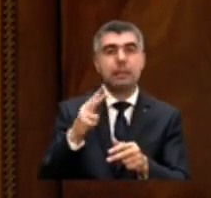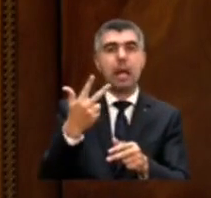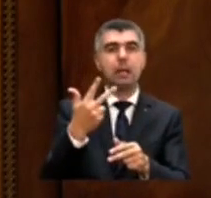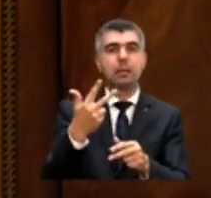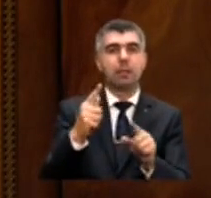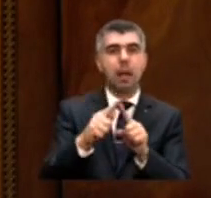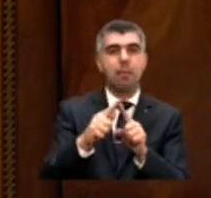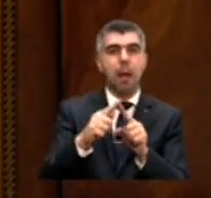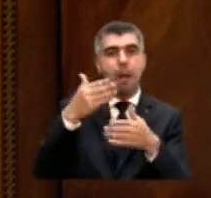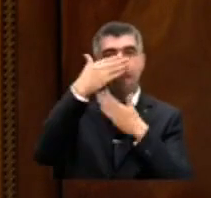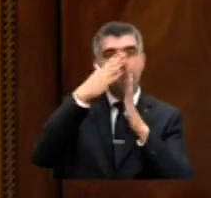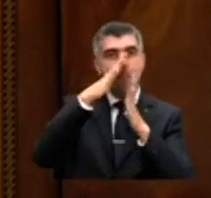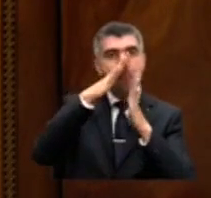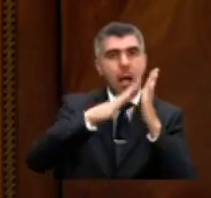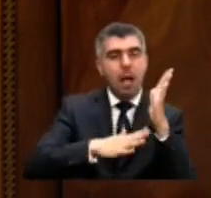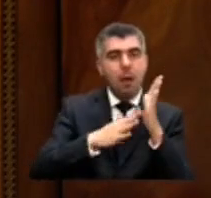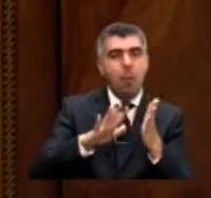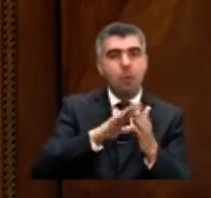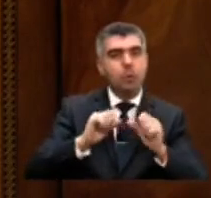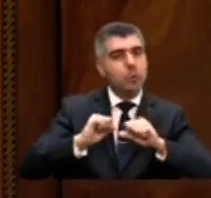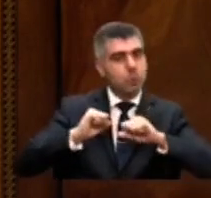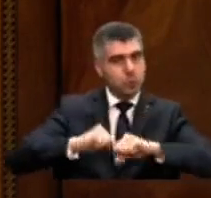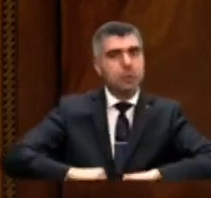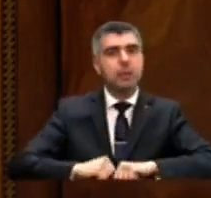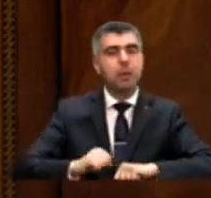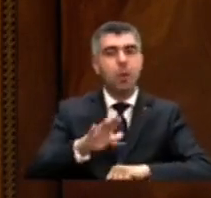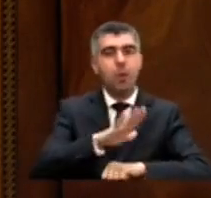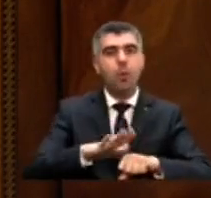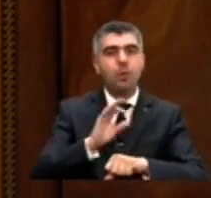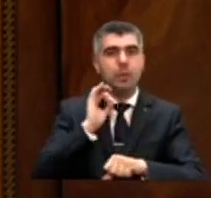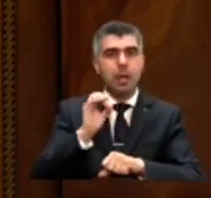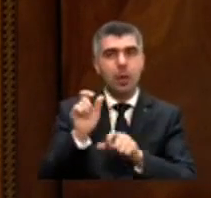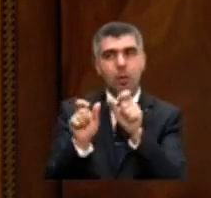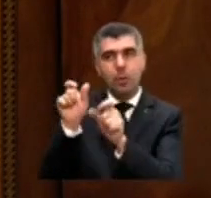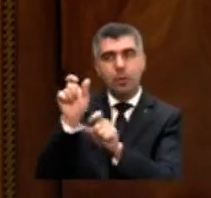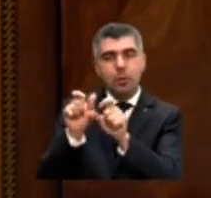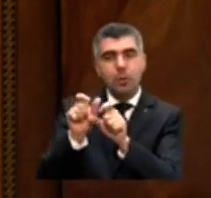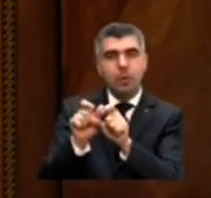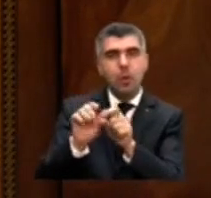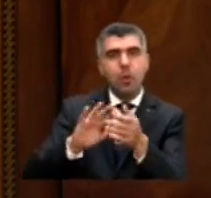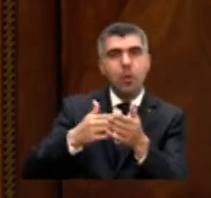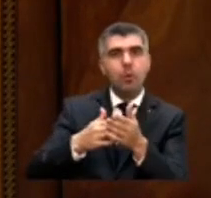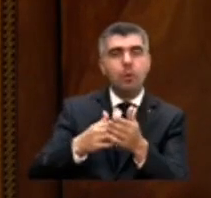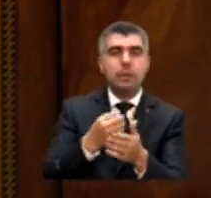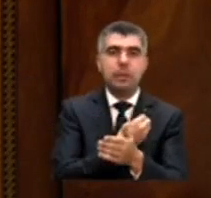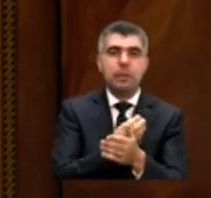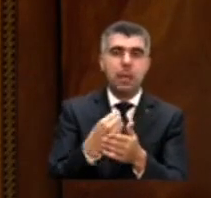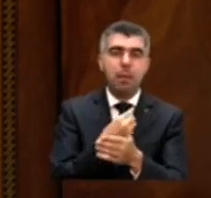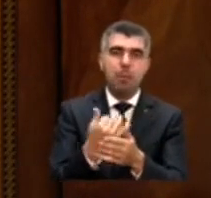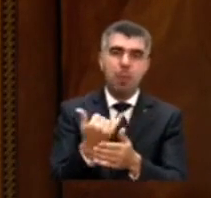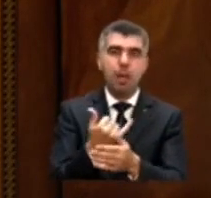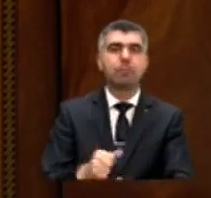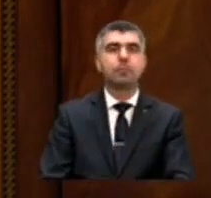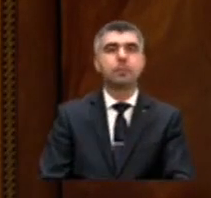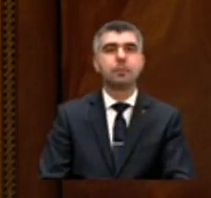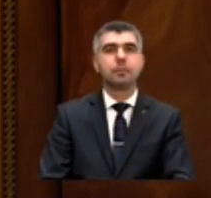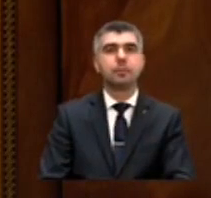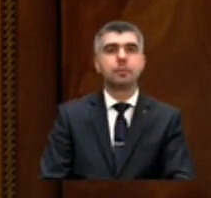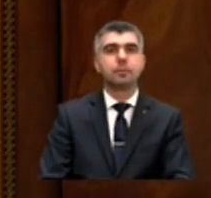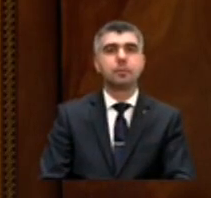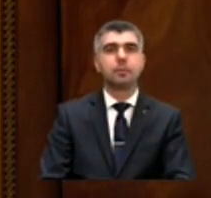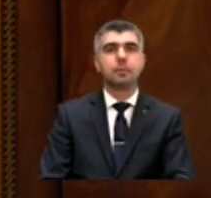الاجتماعية للاستجابة لانتظارات المواطنين والمواطنات في قطاع الصحة.